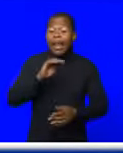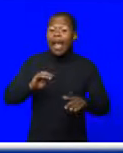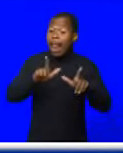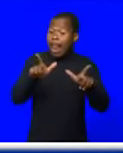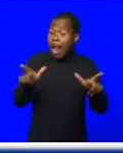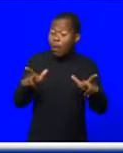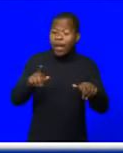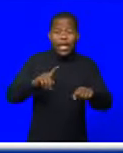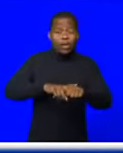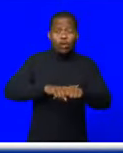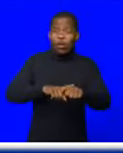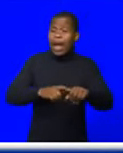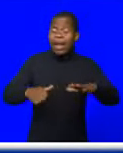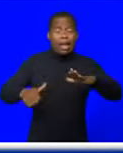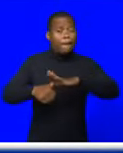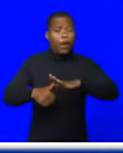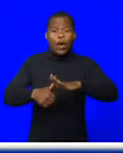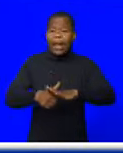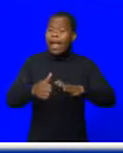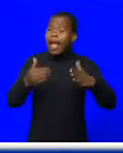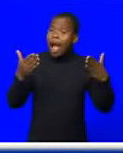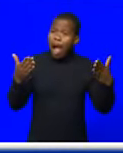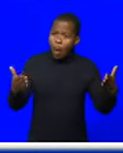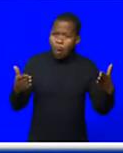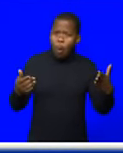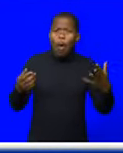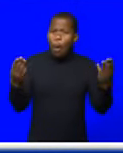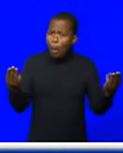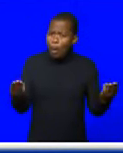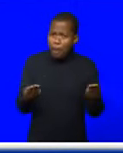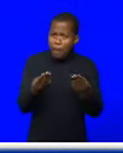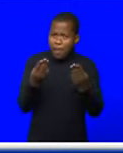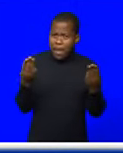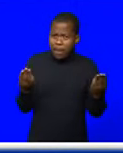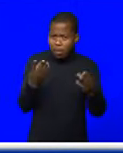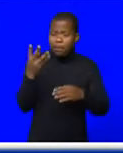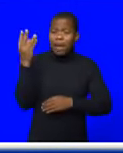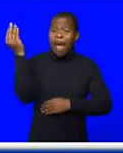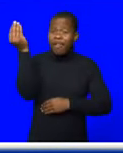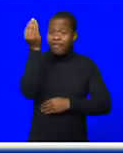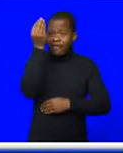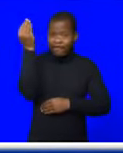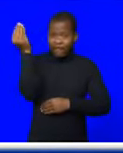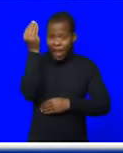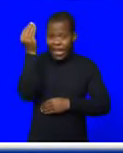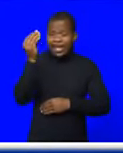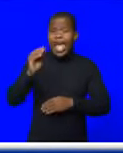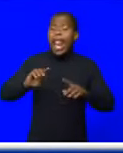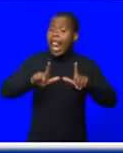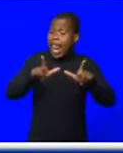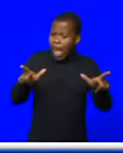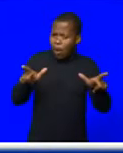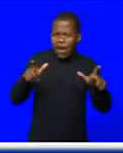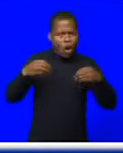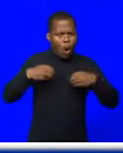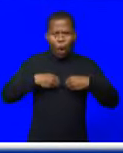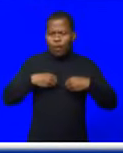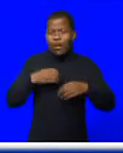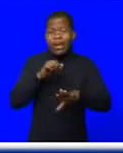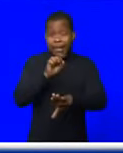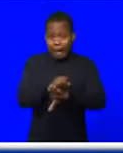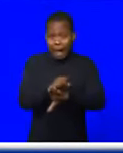lolulwimi sive satiwa nelulwimi lwaso uma kulahlekelo